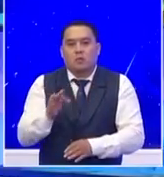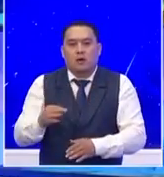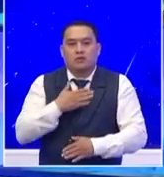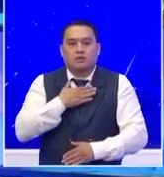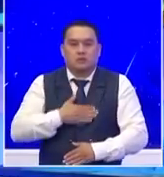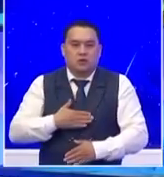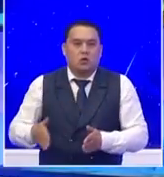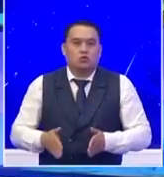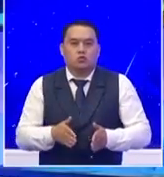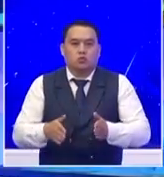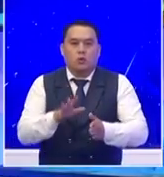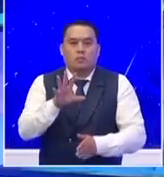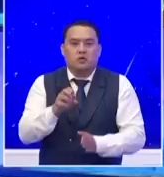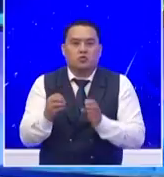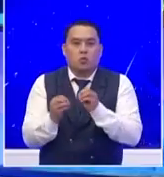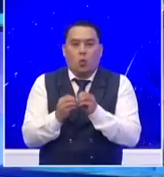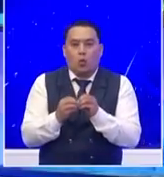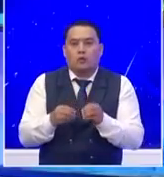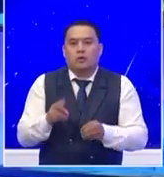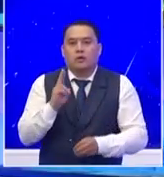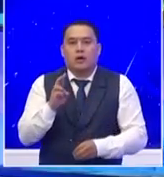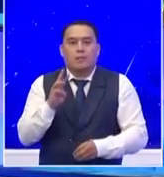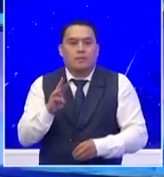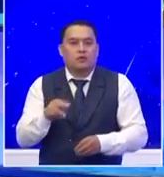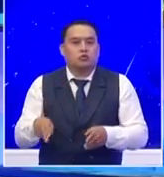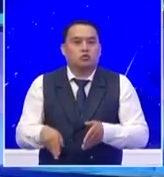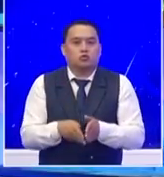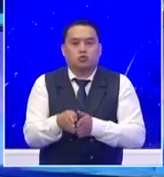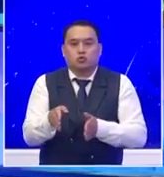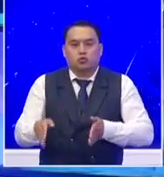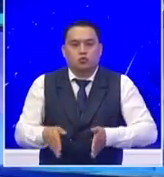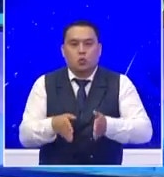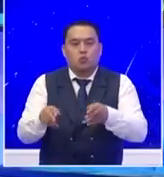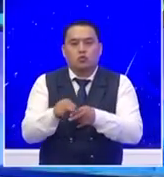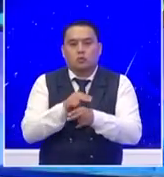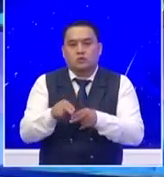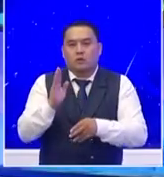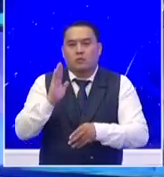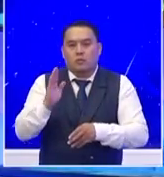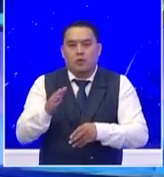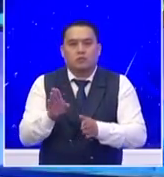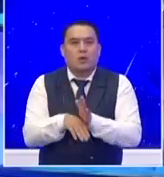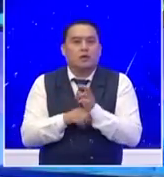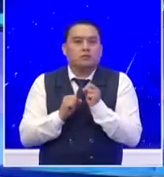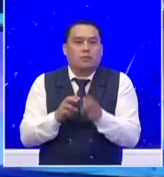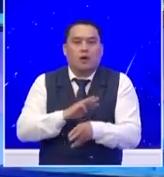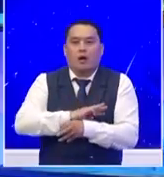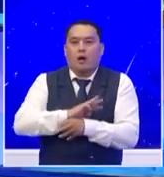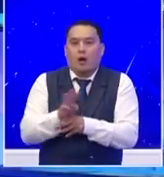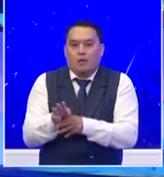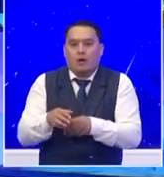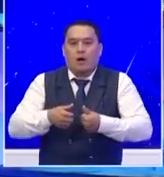қанағаттанарлық деңгейде. Биыл 510,6 шақырым жол жөндеу жоспарланып отыр. Бұл жөнде көліктегі қауіпсіздікті қамтамасыз ету